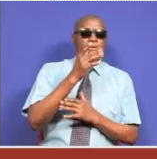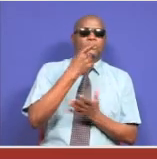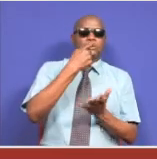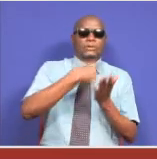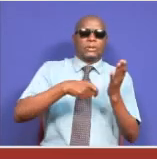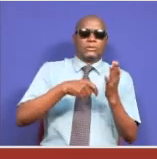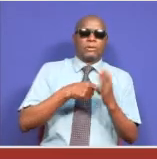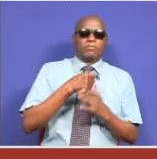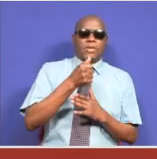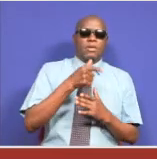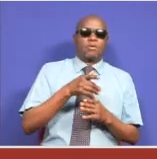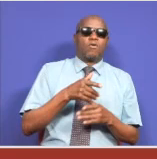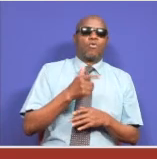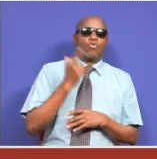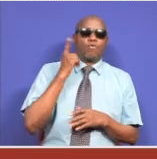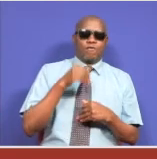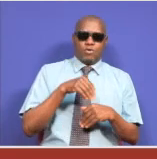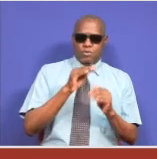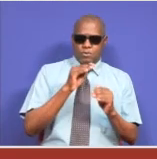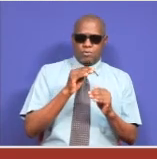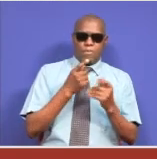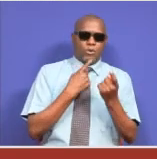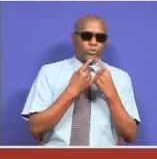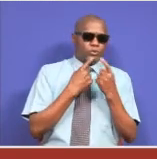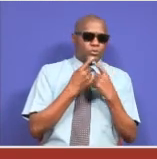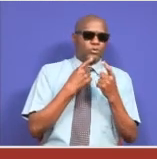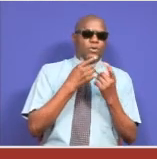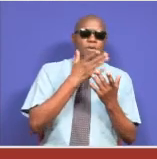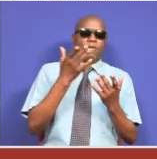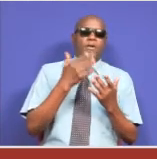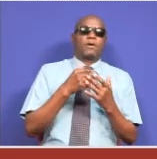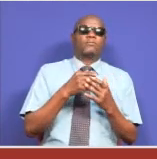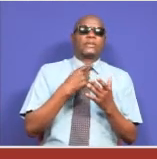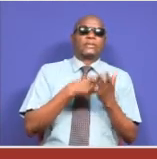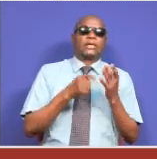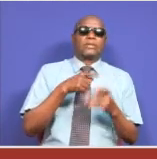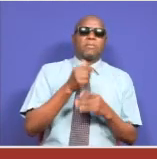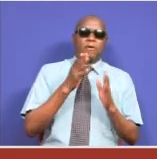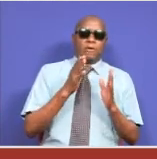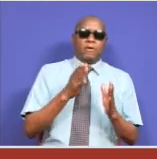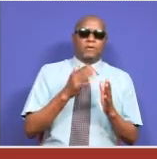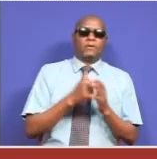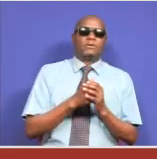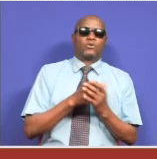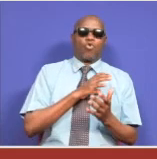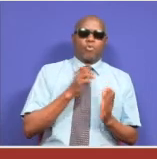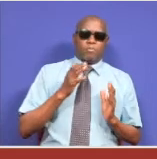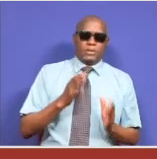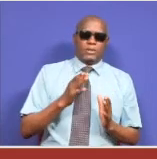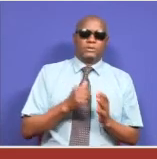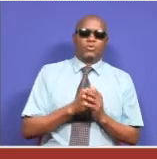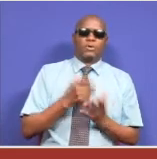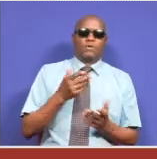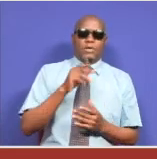kwa kufuata sheria. Akizungumza wakati wa mazungumzo na walipa ushuru wakubwa jijini Nairobi, Kamishna Mkuu wa KRA Humphrey Watanga amesema